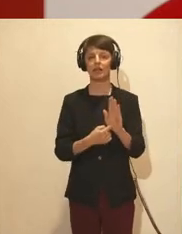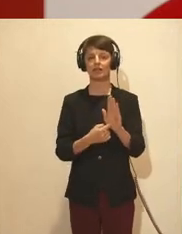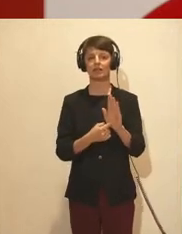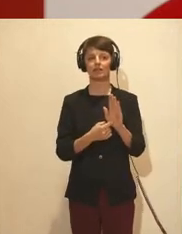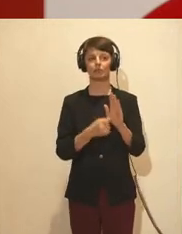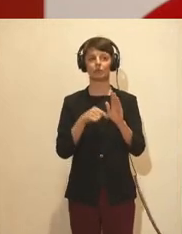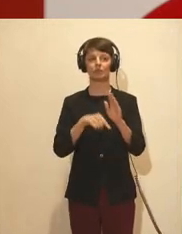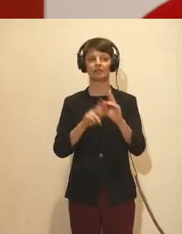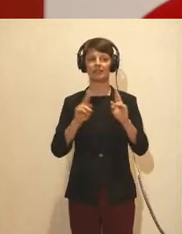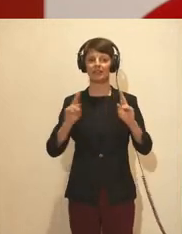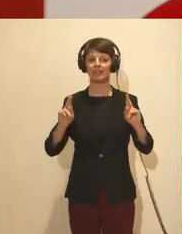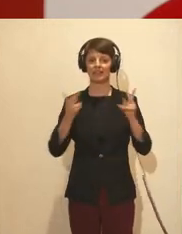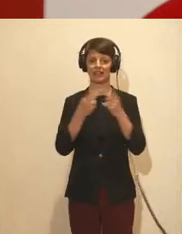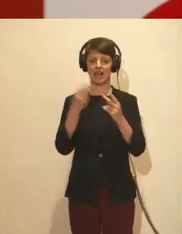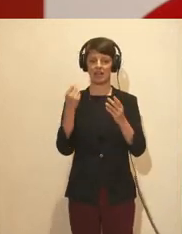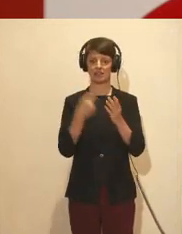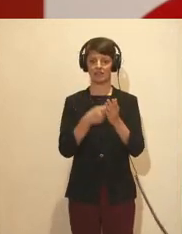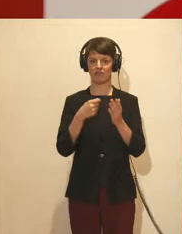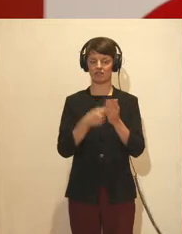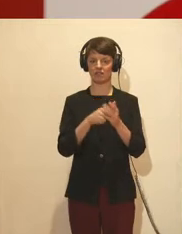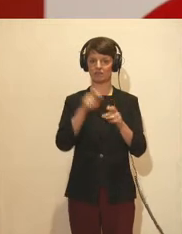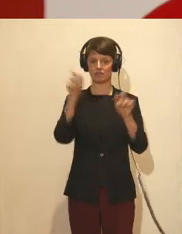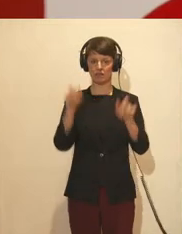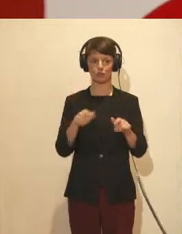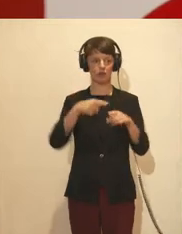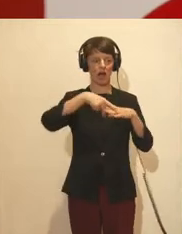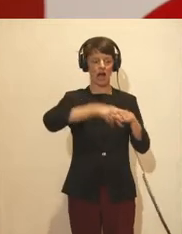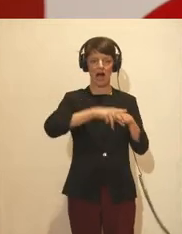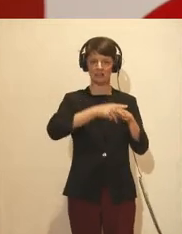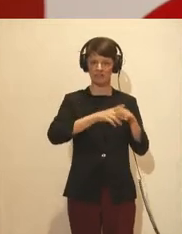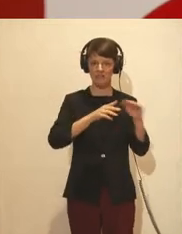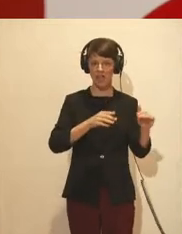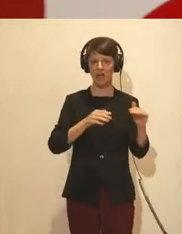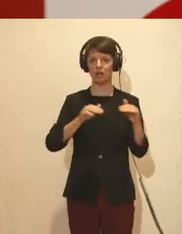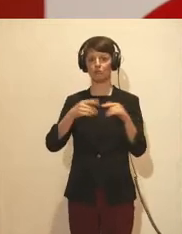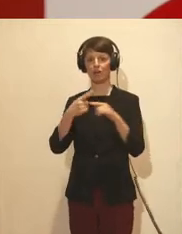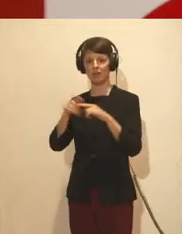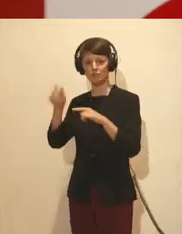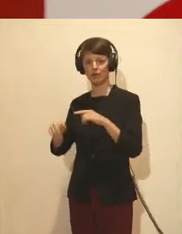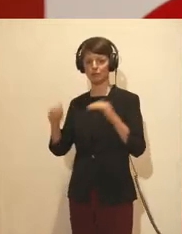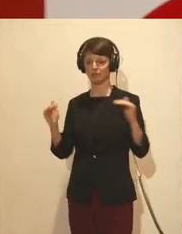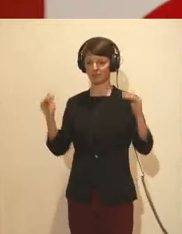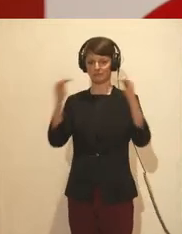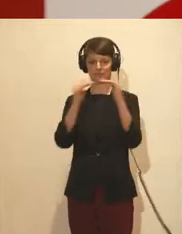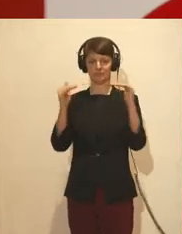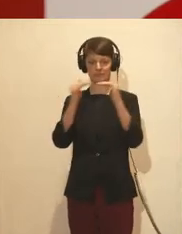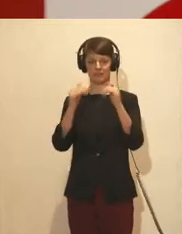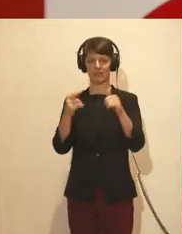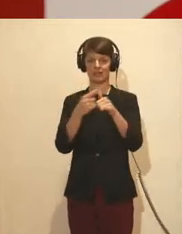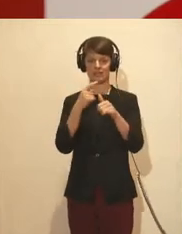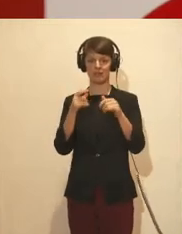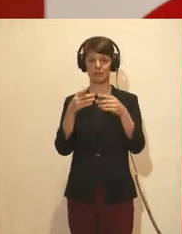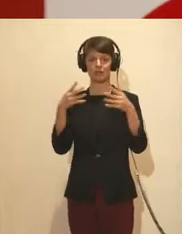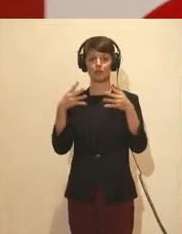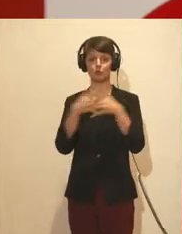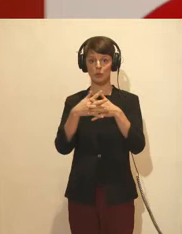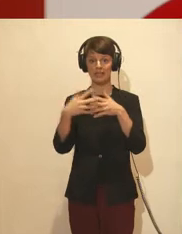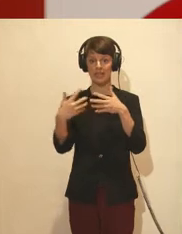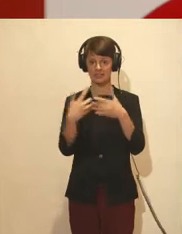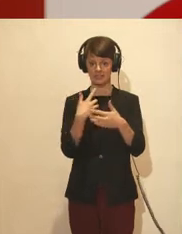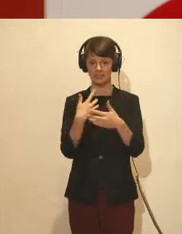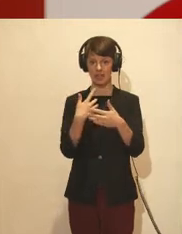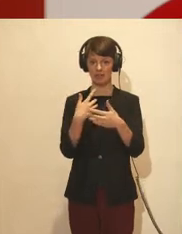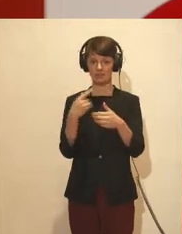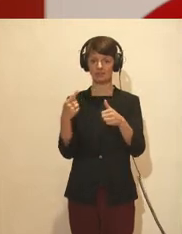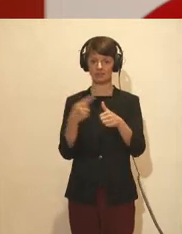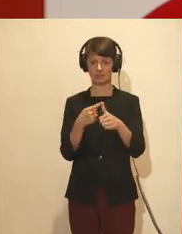gleichwertig ist was jemand macht er eine handwerkliche tätigkeit ausübt es geht immer einmal um das thema durchlässigkeit es geht immer